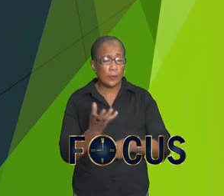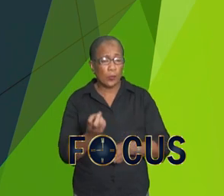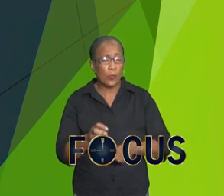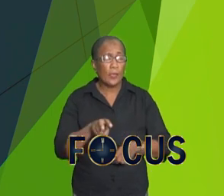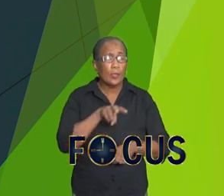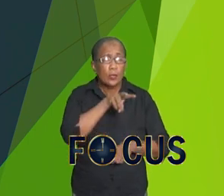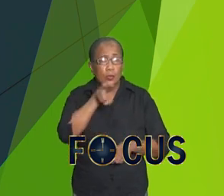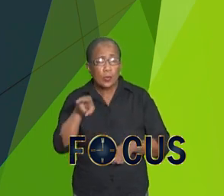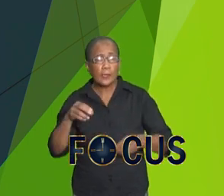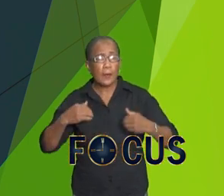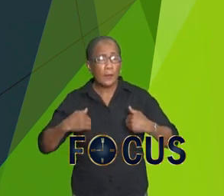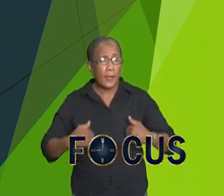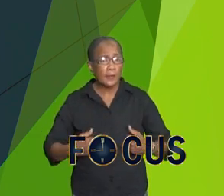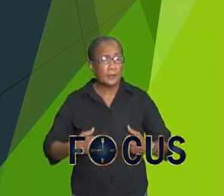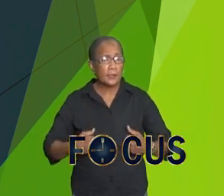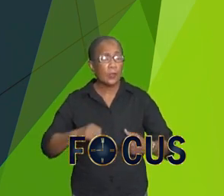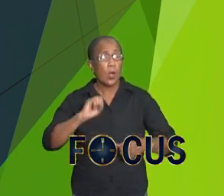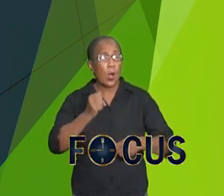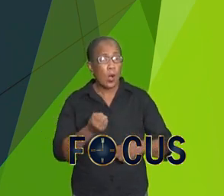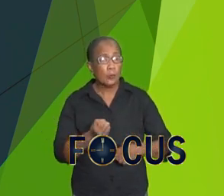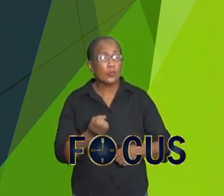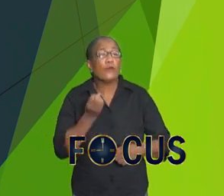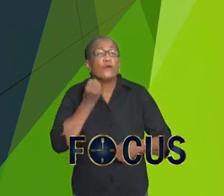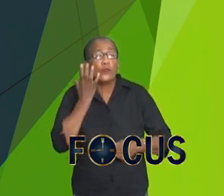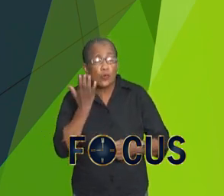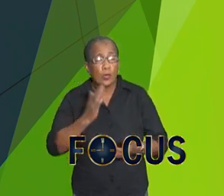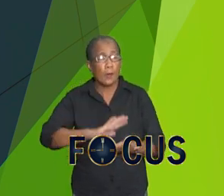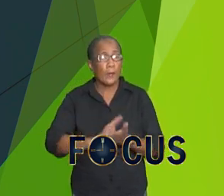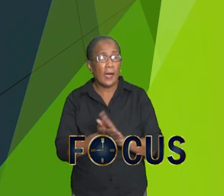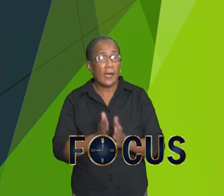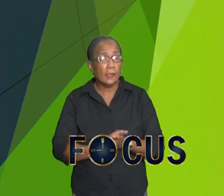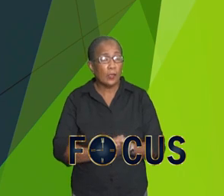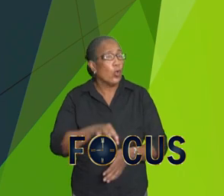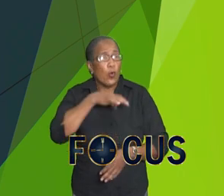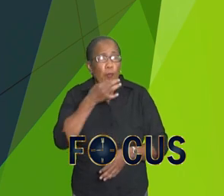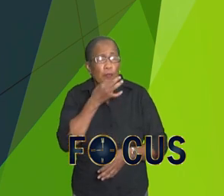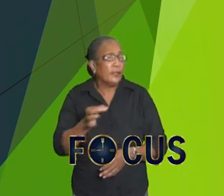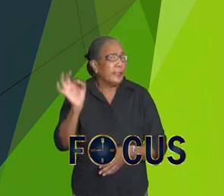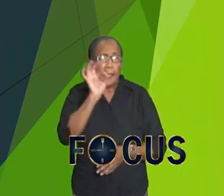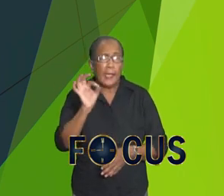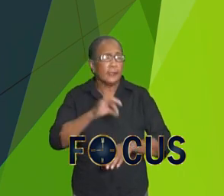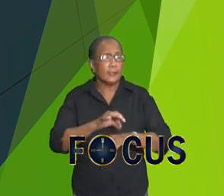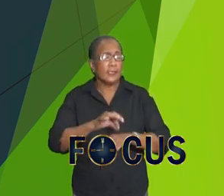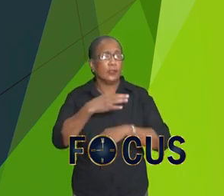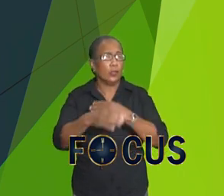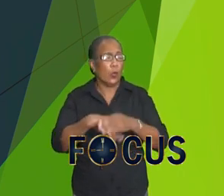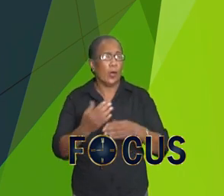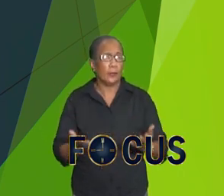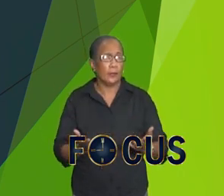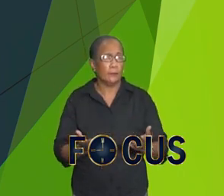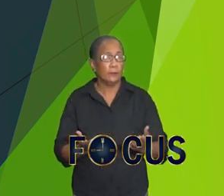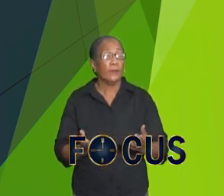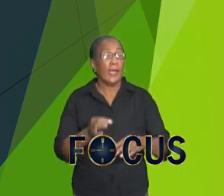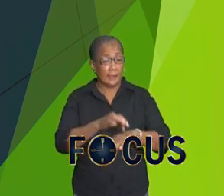vroeg stadium om hen te kunnen behandelen, om te voorkomen dat ze ernstiger ziek worden of om te voorkomen dat ze anderen besmetten. En dat